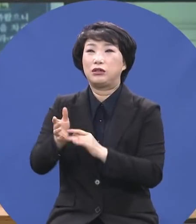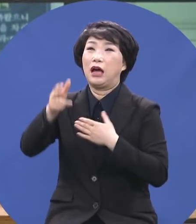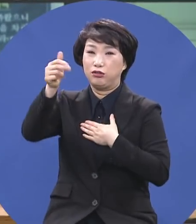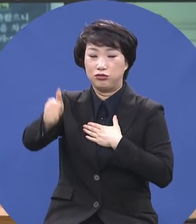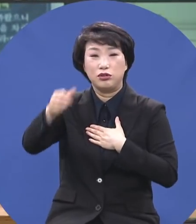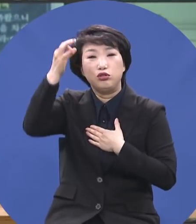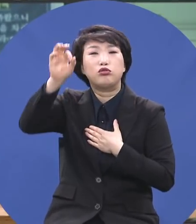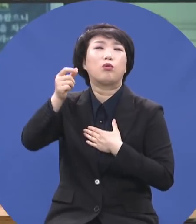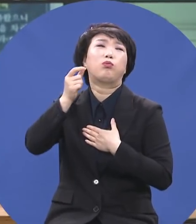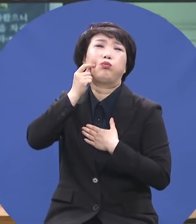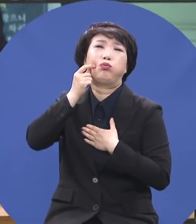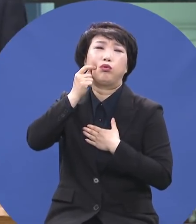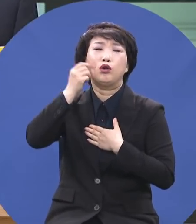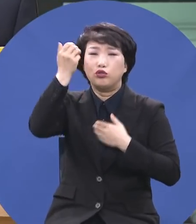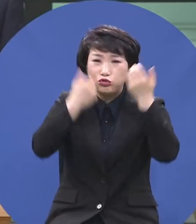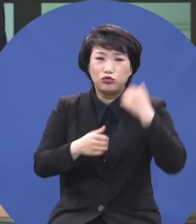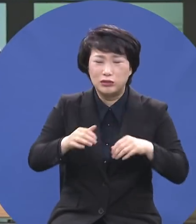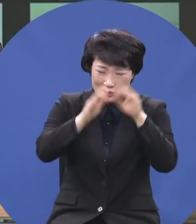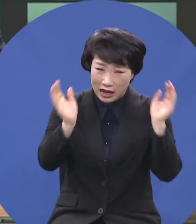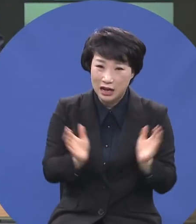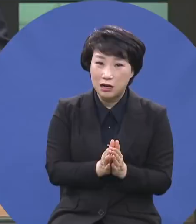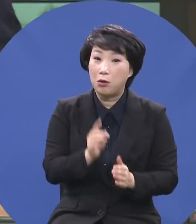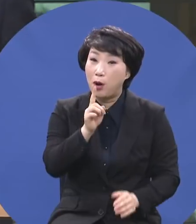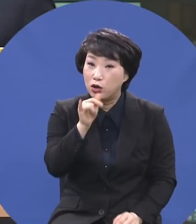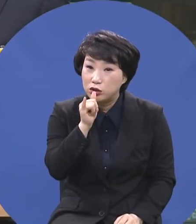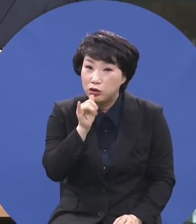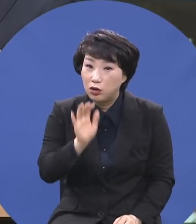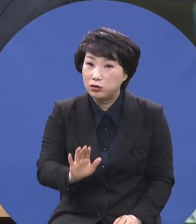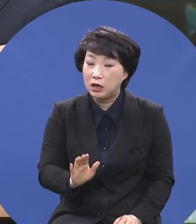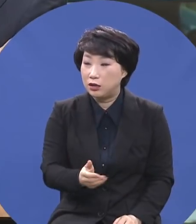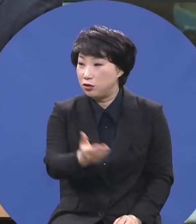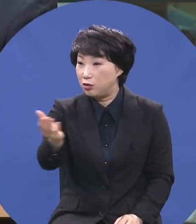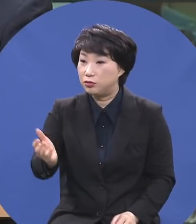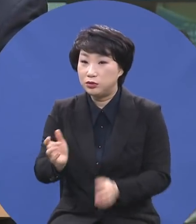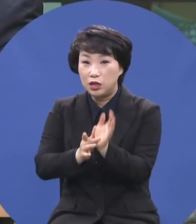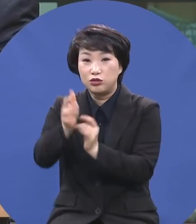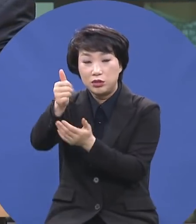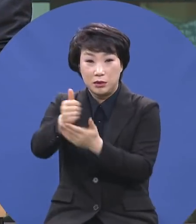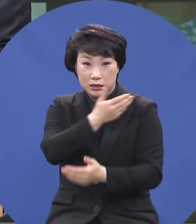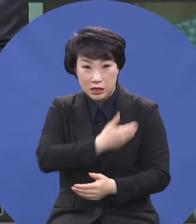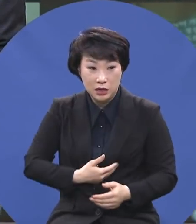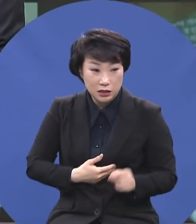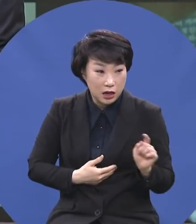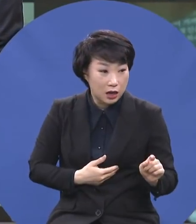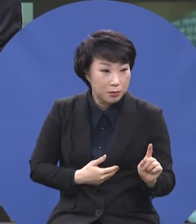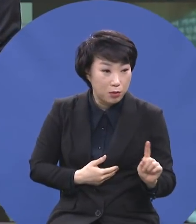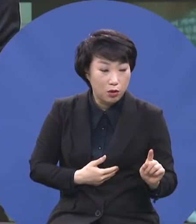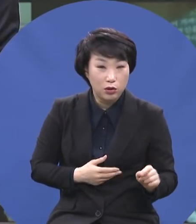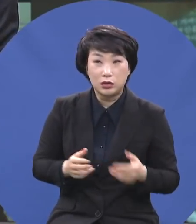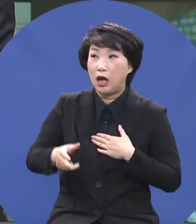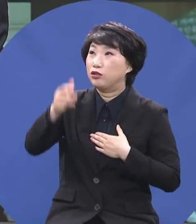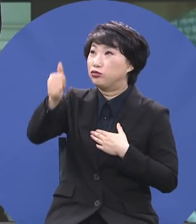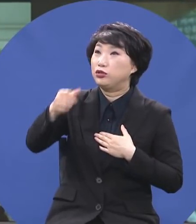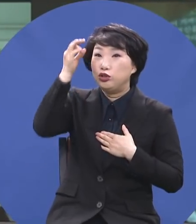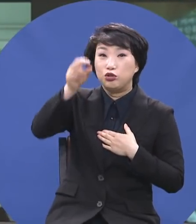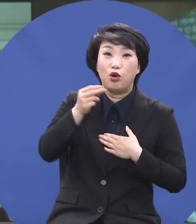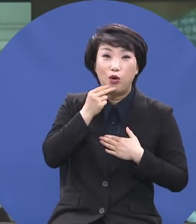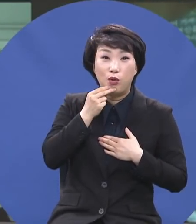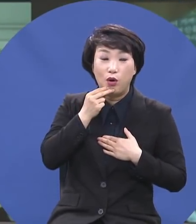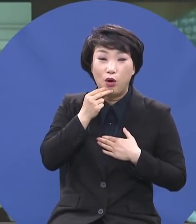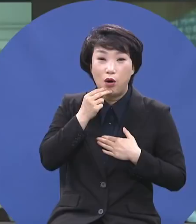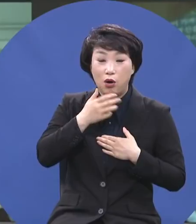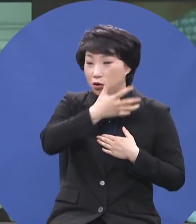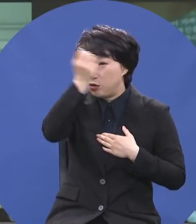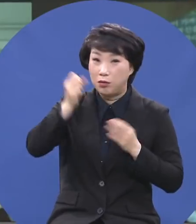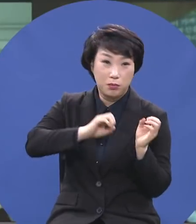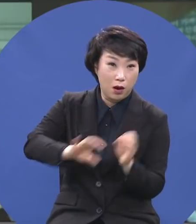시인할 수 없다. 누구든지라고 했는데, 예수님 제자들마저도 주라 시인하지 못하고